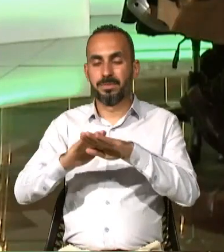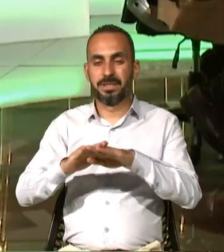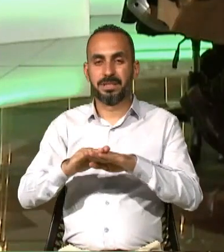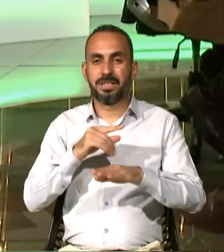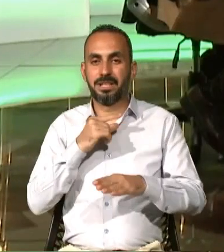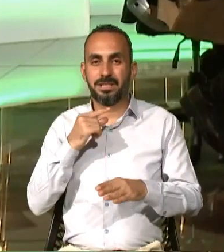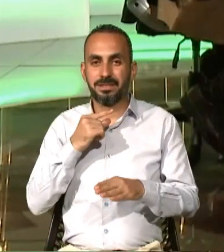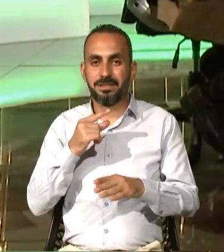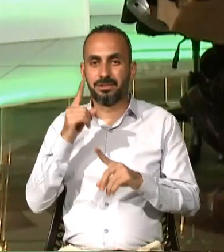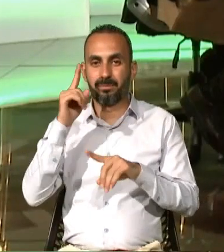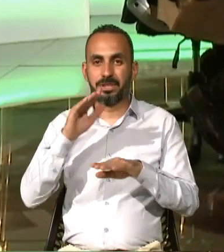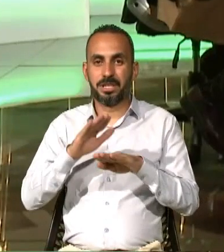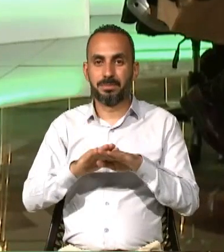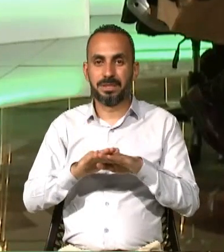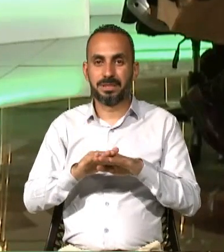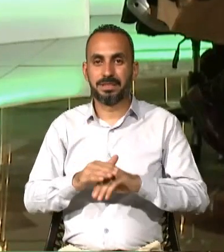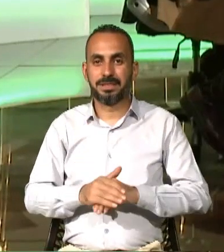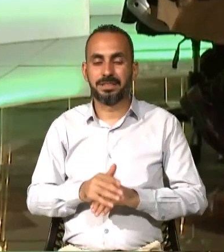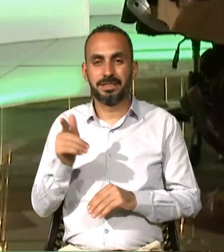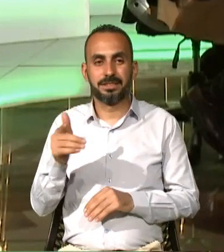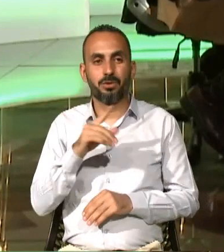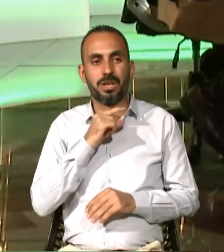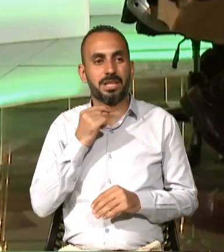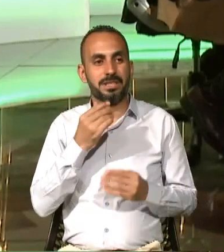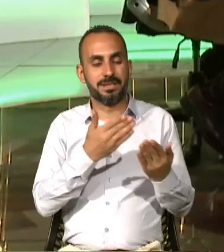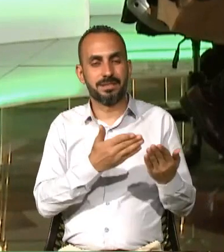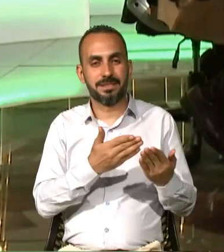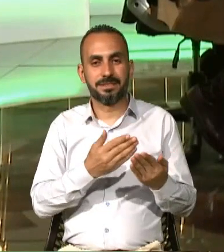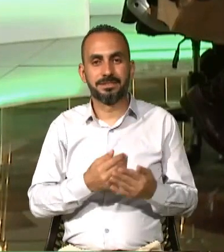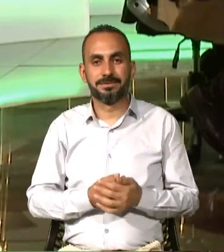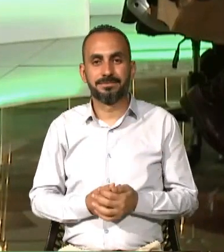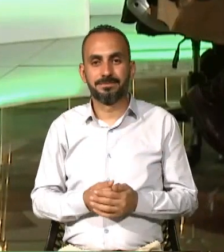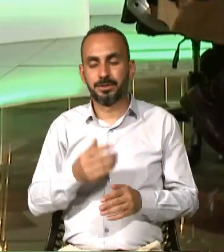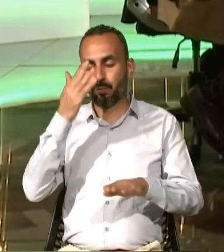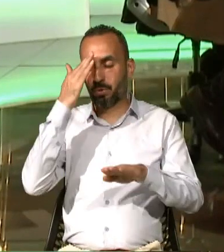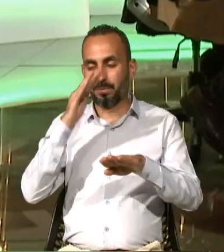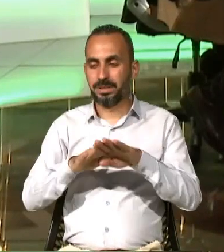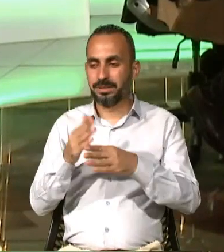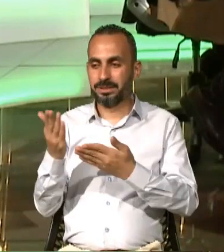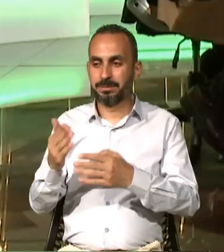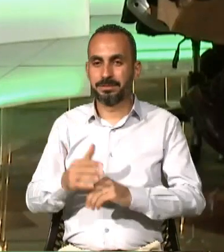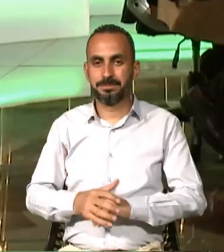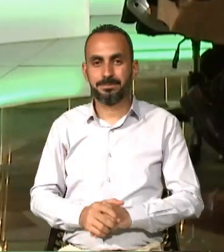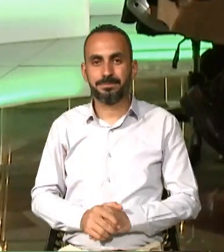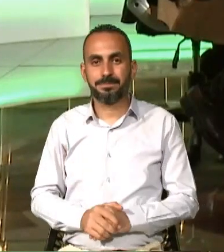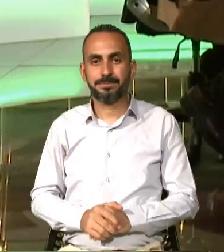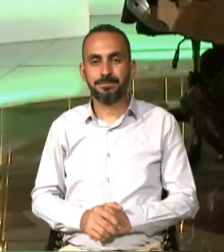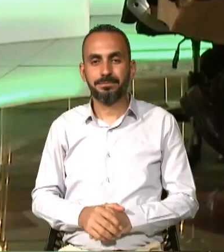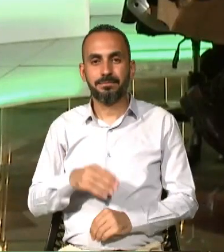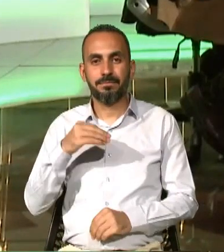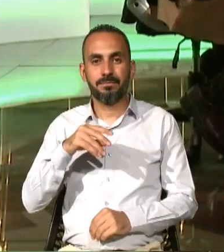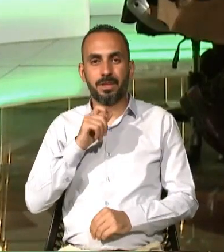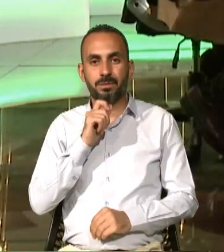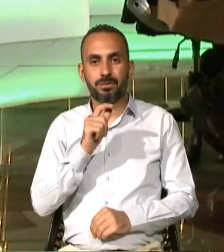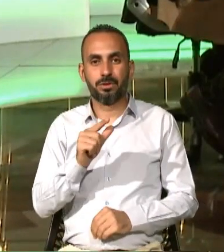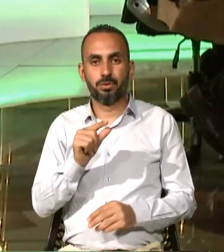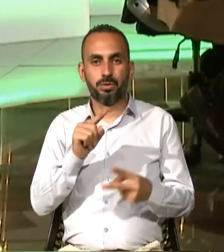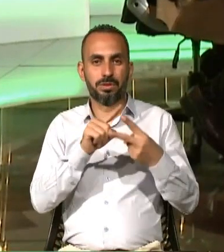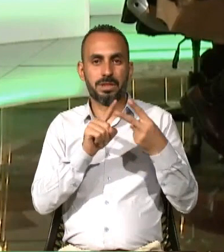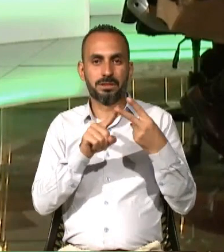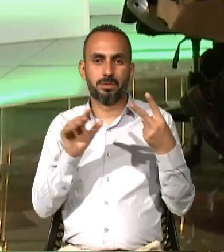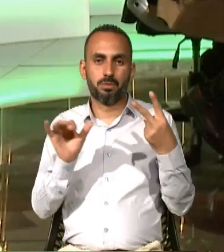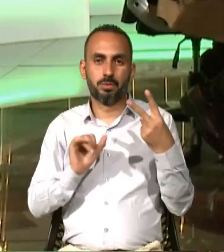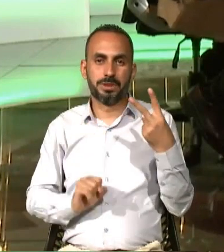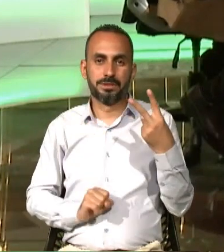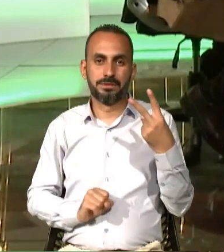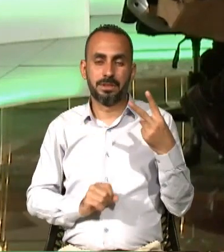يباركك جدا. وانت كمان الأستاذ جيرتي. شكرا. الله يباركك يا مايكل، اتفضل. يعني عايز أقول نقطتين مهمين.